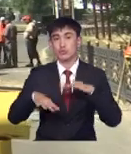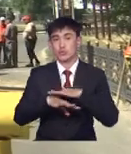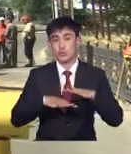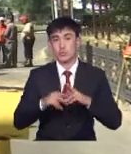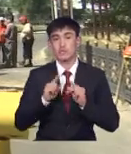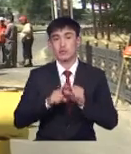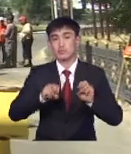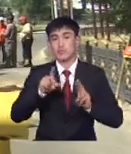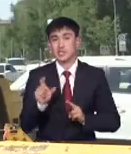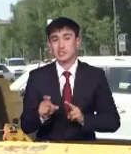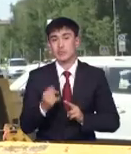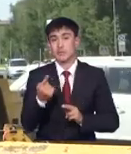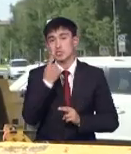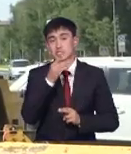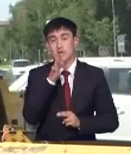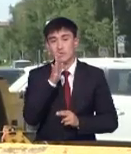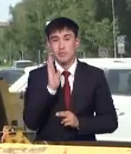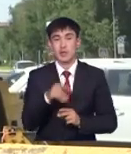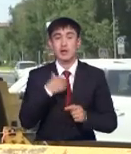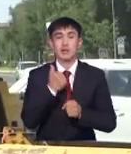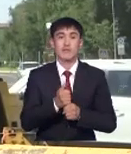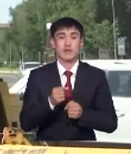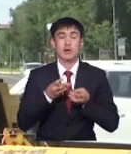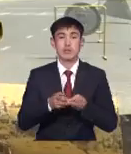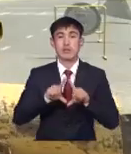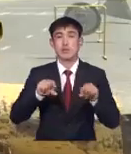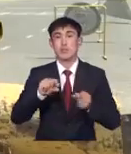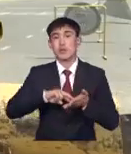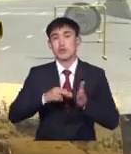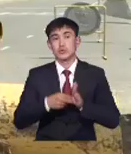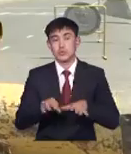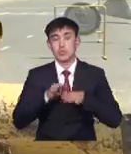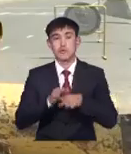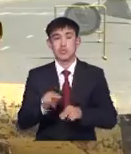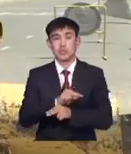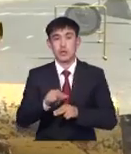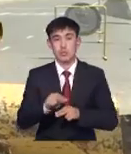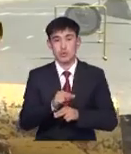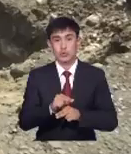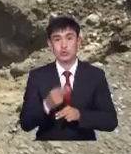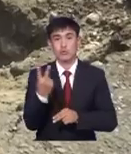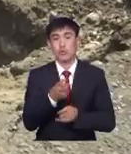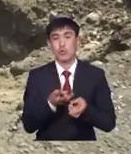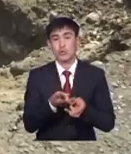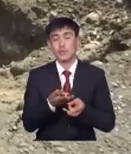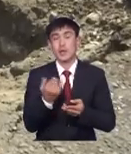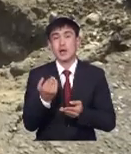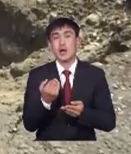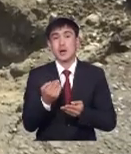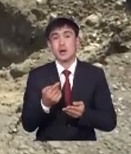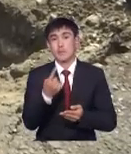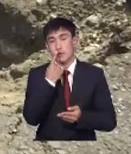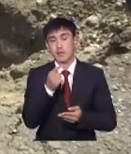По словам специалистов, в ближайшее время на главной котельной планируется провести капитальный ремонт двух котлов. В преддверии